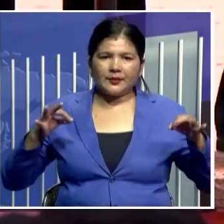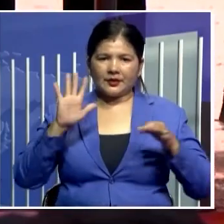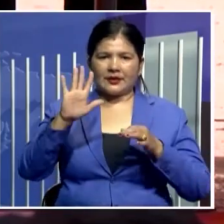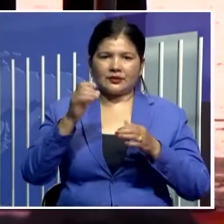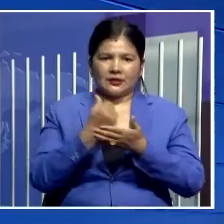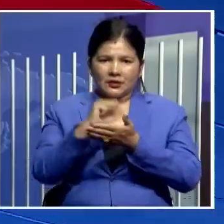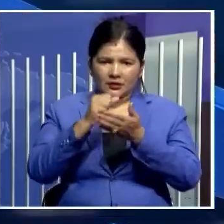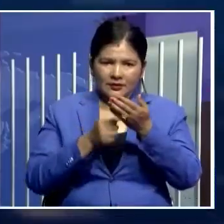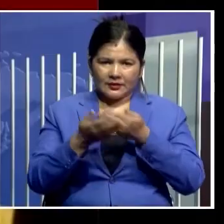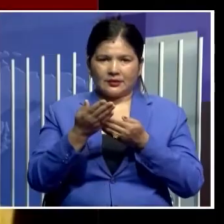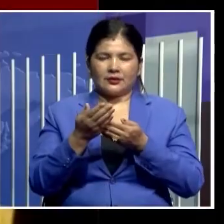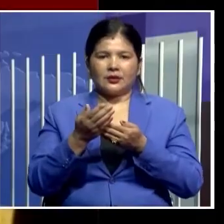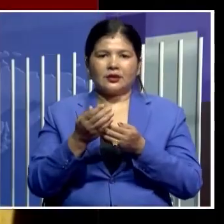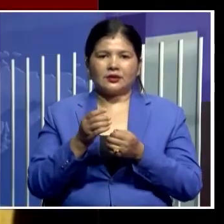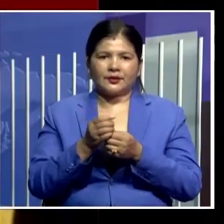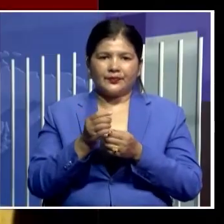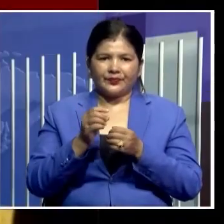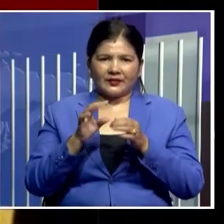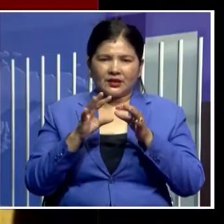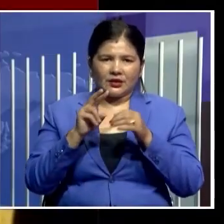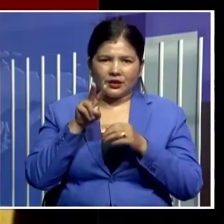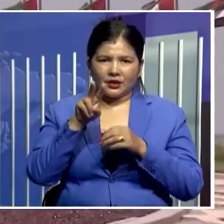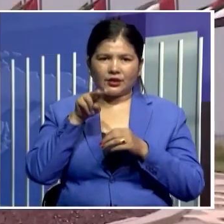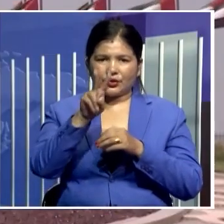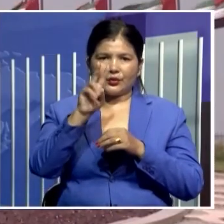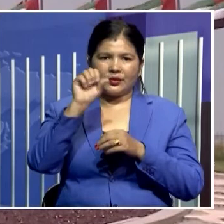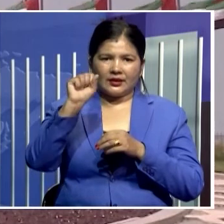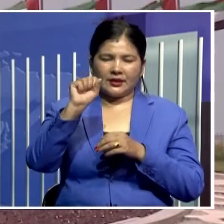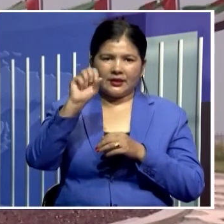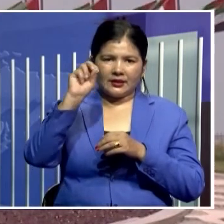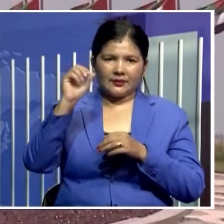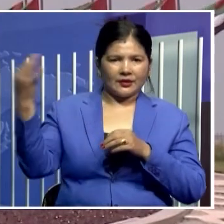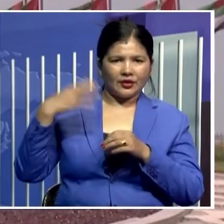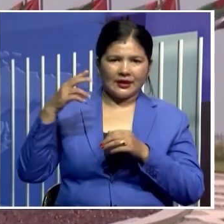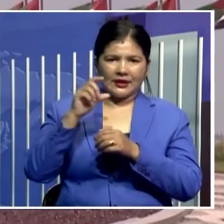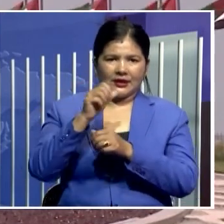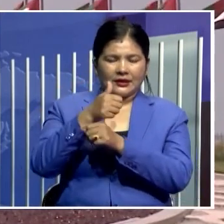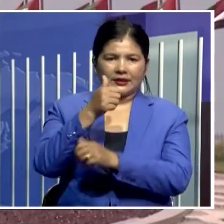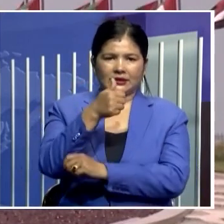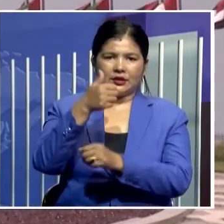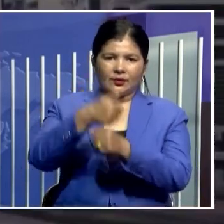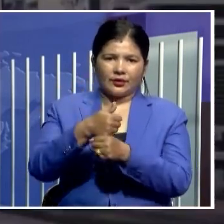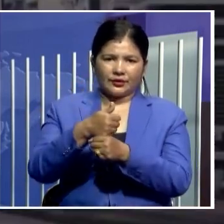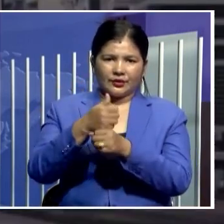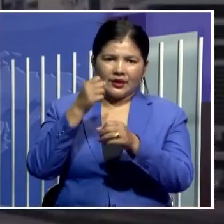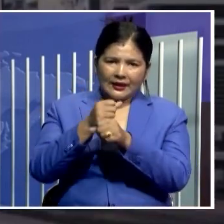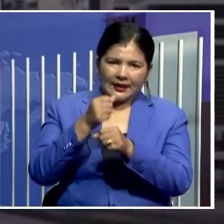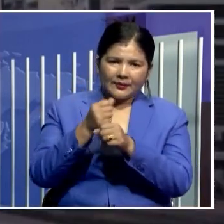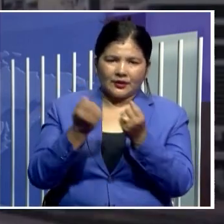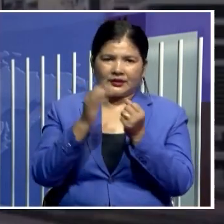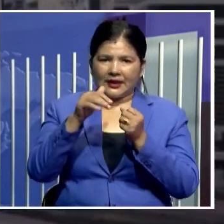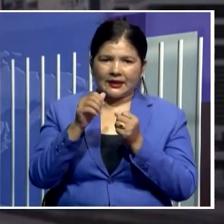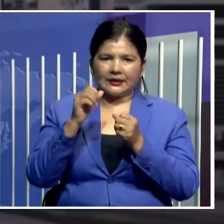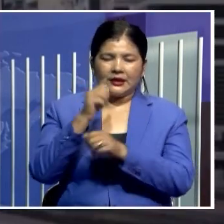हस्ताक्षर। संयुक्त अरब इमिरेट्स युएईमा नयाँ राष्ट्रपतिको चयन। कार्यकारी भूमिकामा रहँदै आएका शेख मोहम्मदले